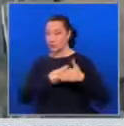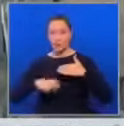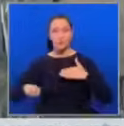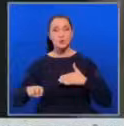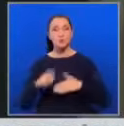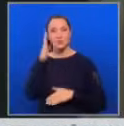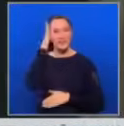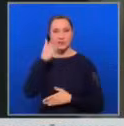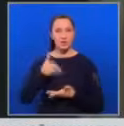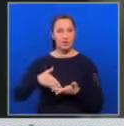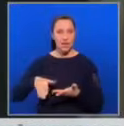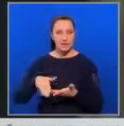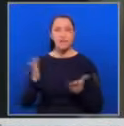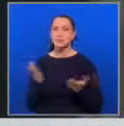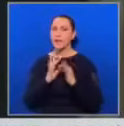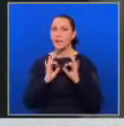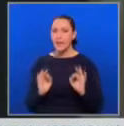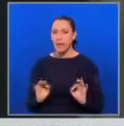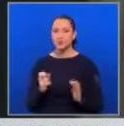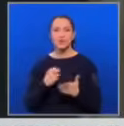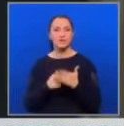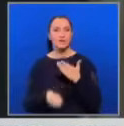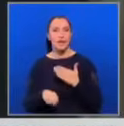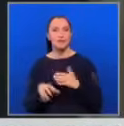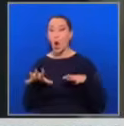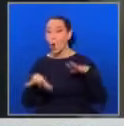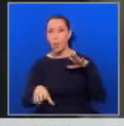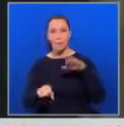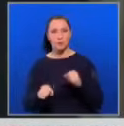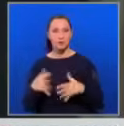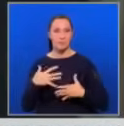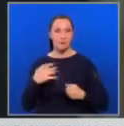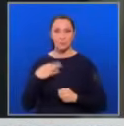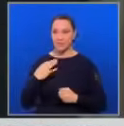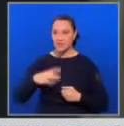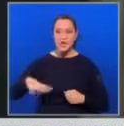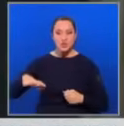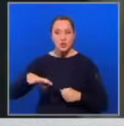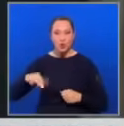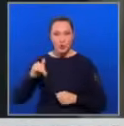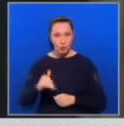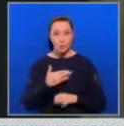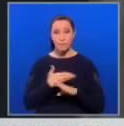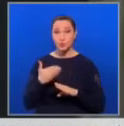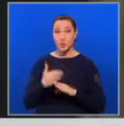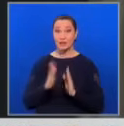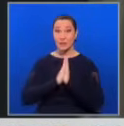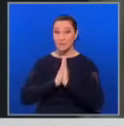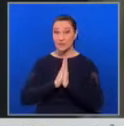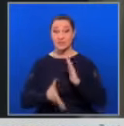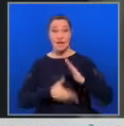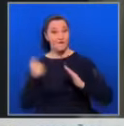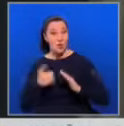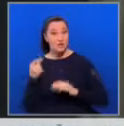северните части стана ясно че твърденията на окупатора за безопасни зони на юг и постоянните призиви за